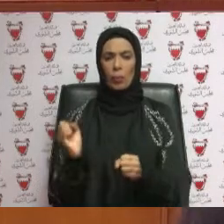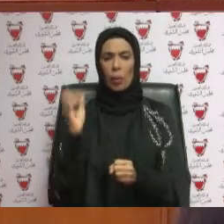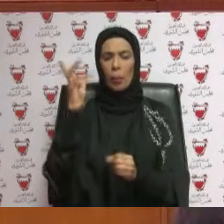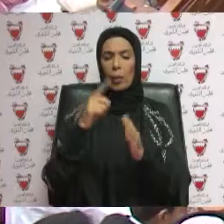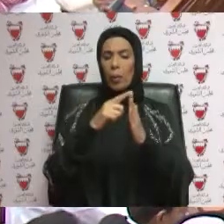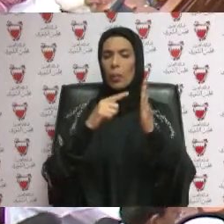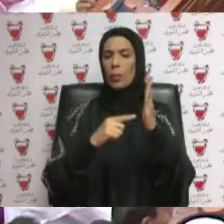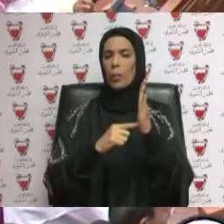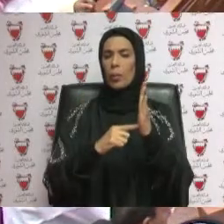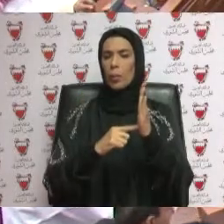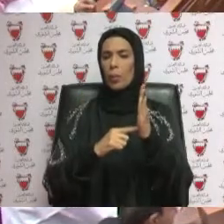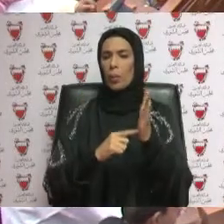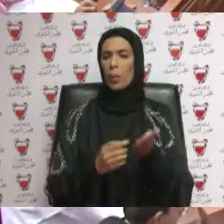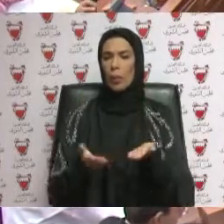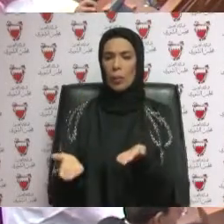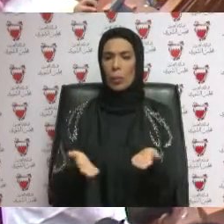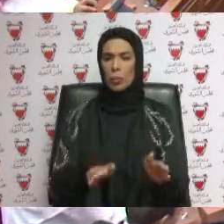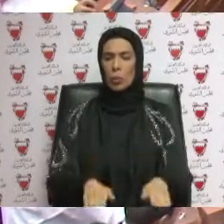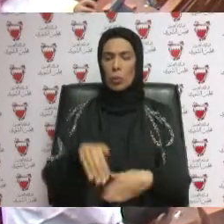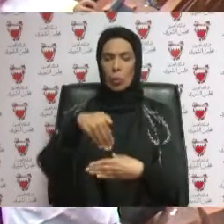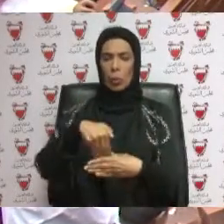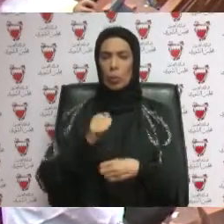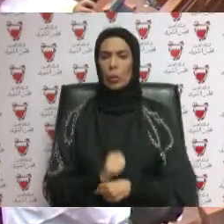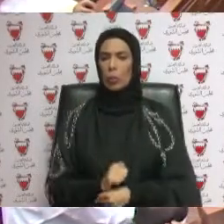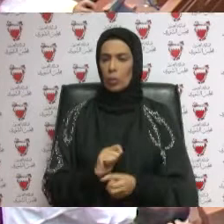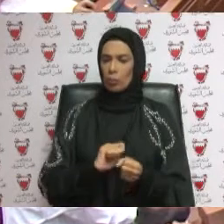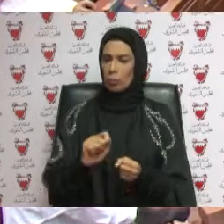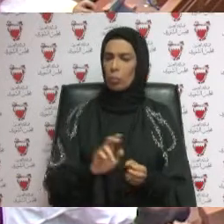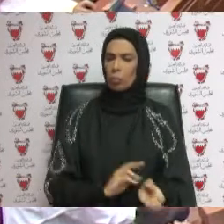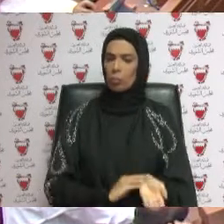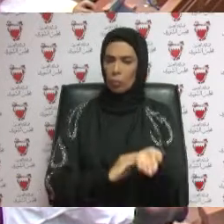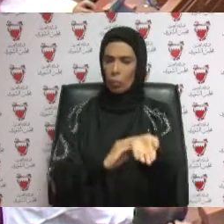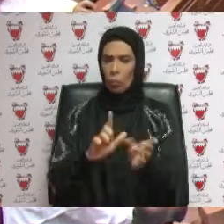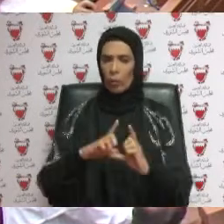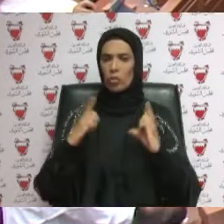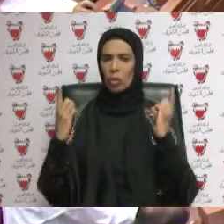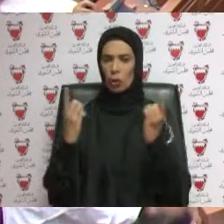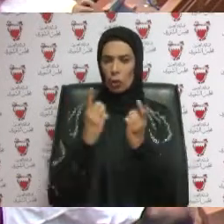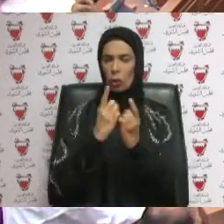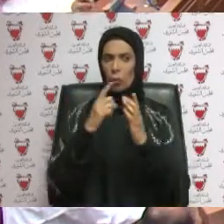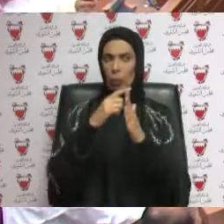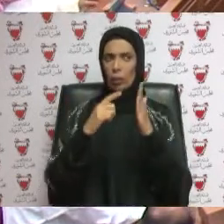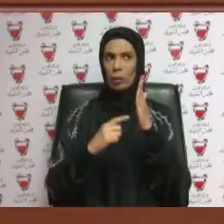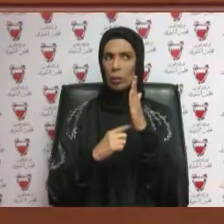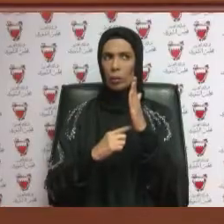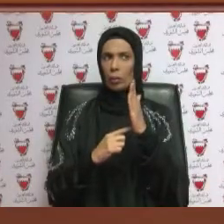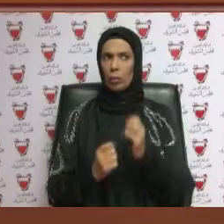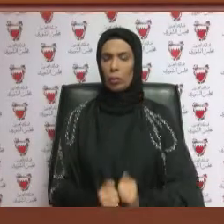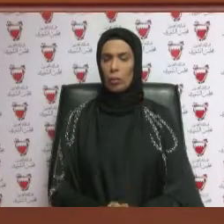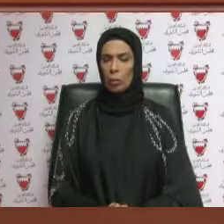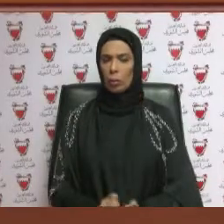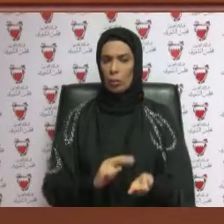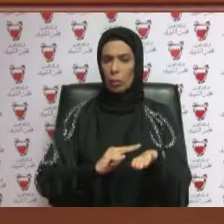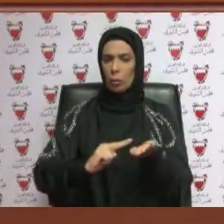بقانون المقدم من مجلس النواب، اختار المجلس بحالته إلى لجنة الشؤون التشريعية والقانونية.